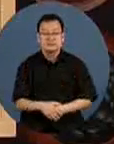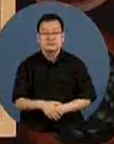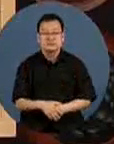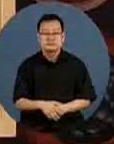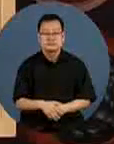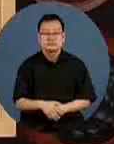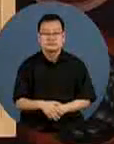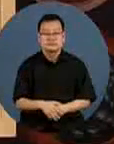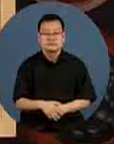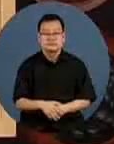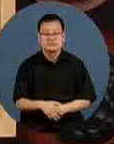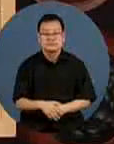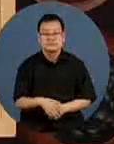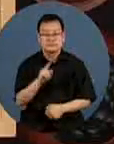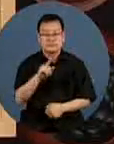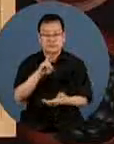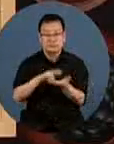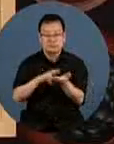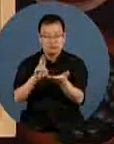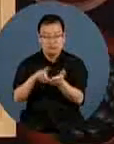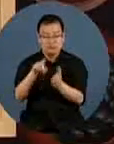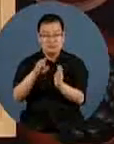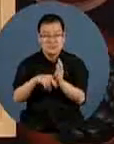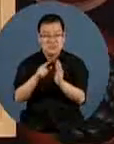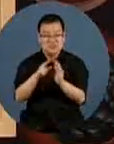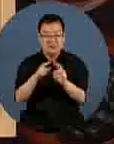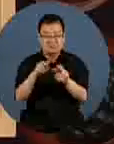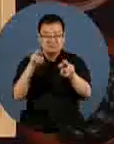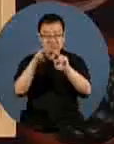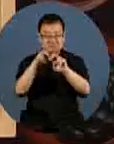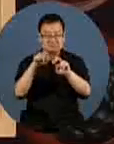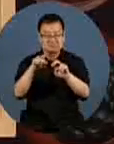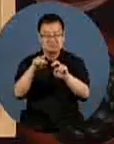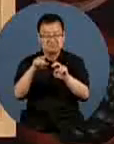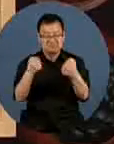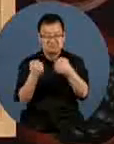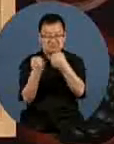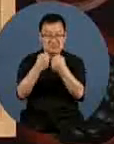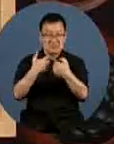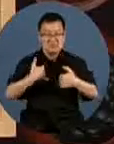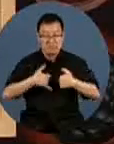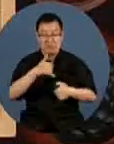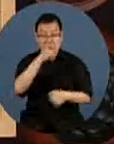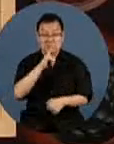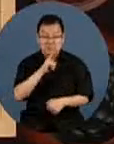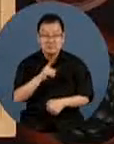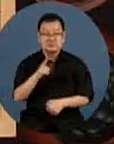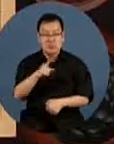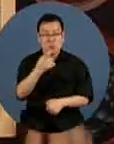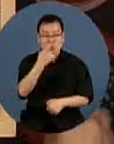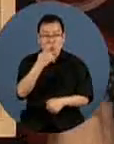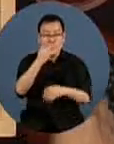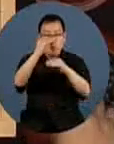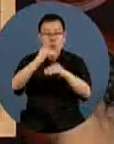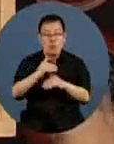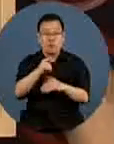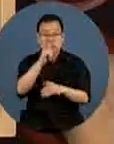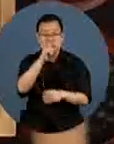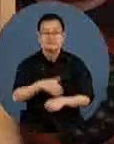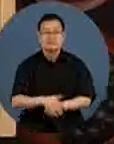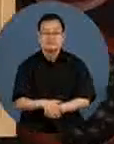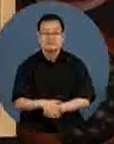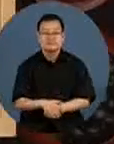자. 바둑을 두는 분들은 끊어야 재밌다. 이런 얘기가 있는데요. 네. 아, 저기서 또 공부할 수가